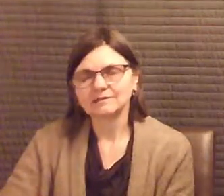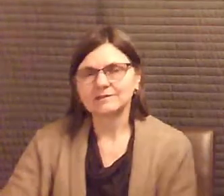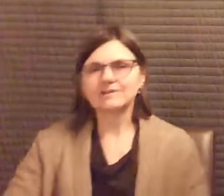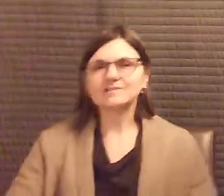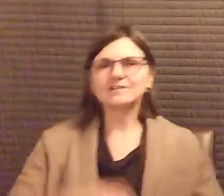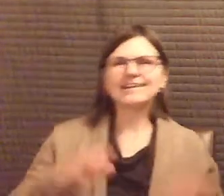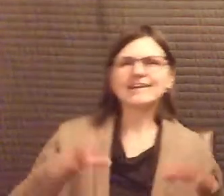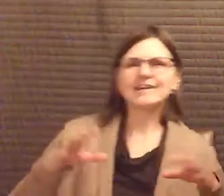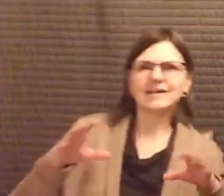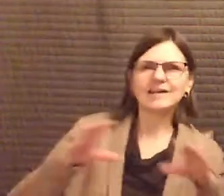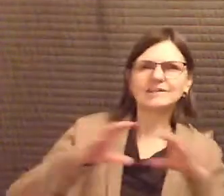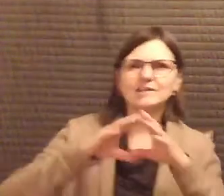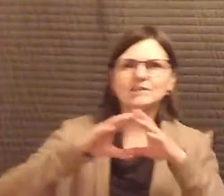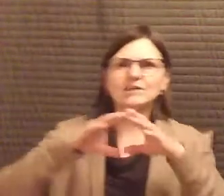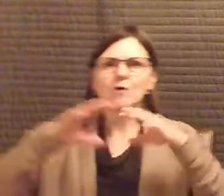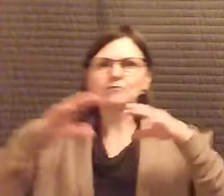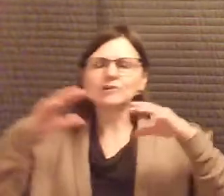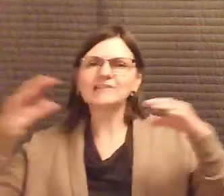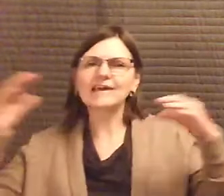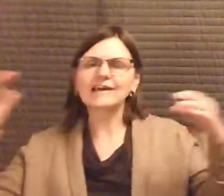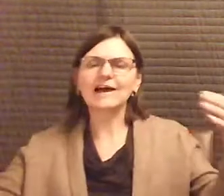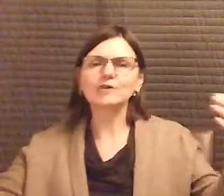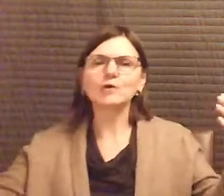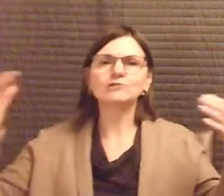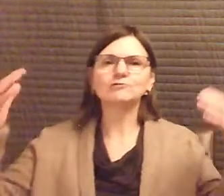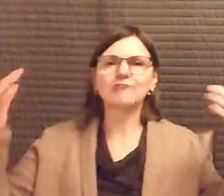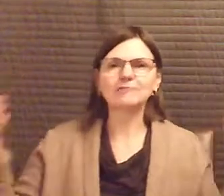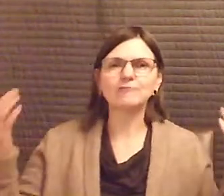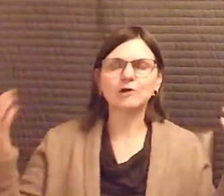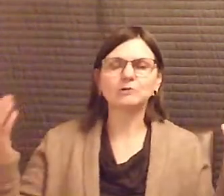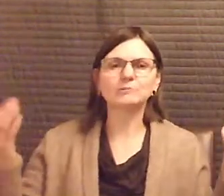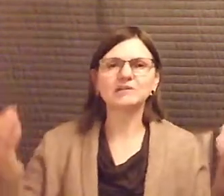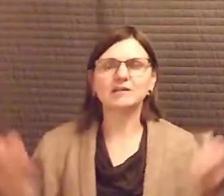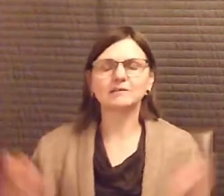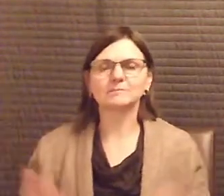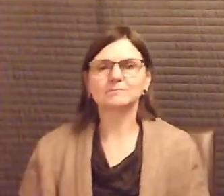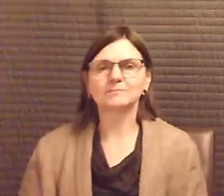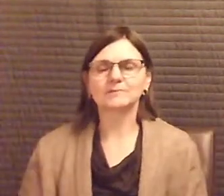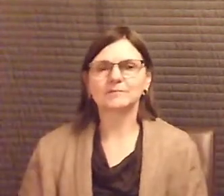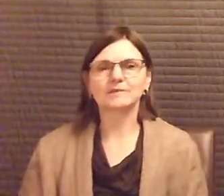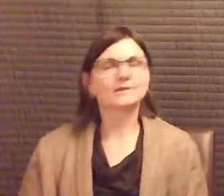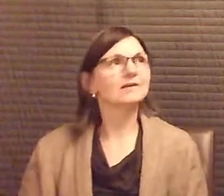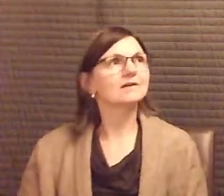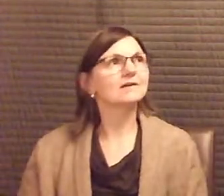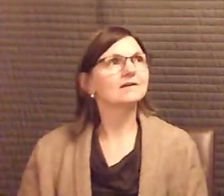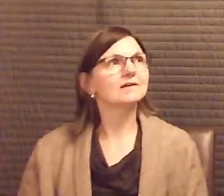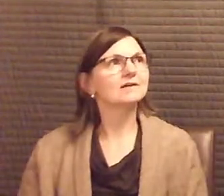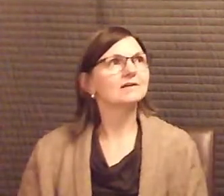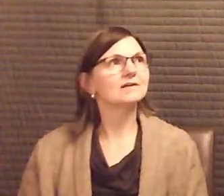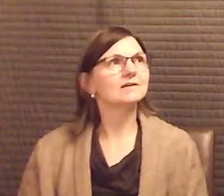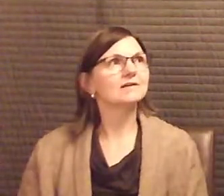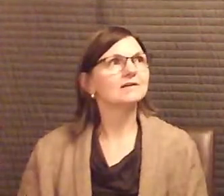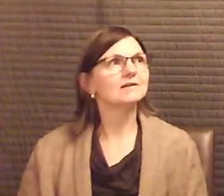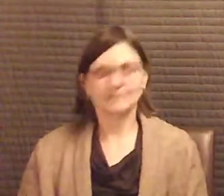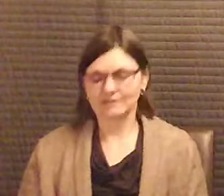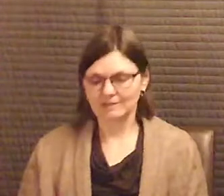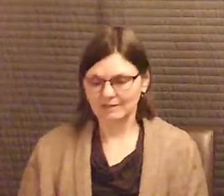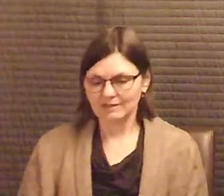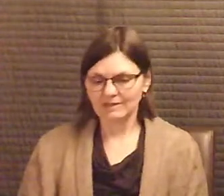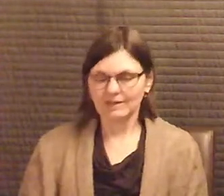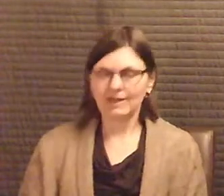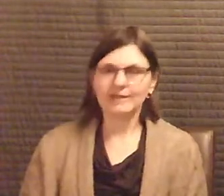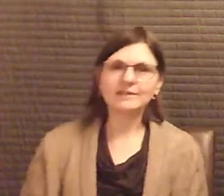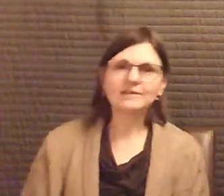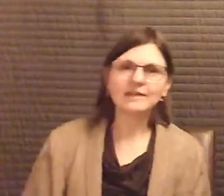minister deze leraar die die overal is een gedaan over de vijfvoudige bediening en we hebben een paar everybody was seeking the